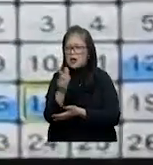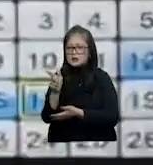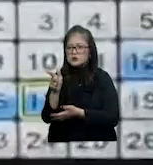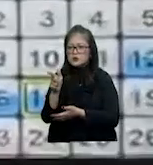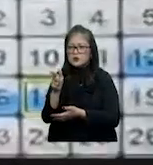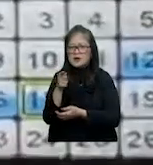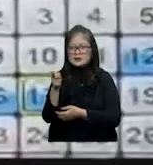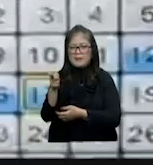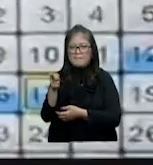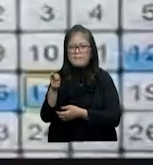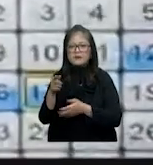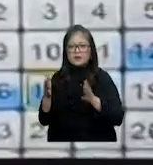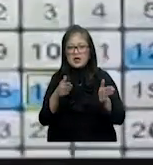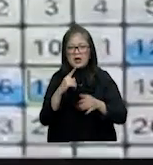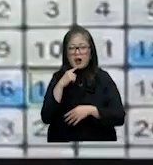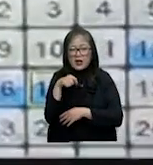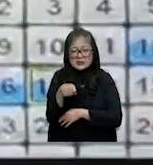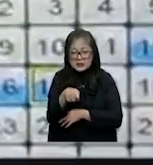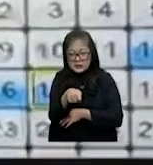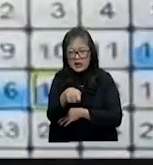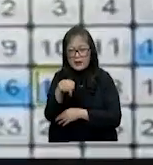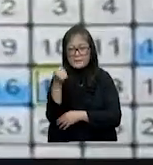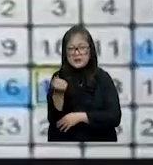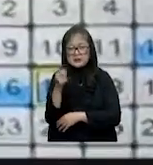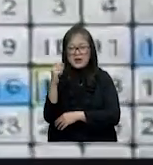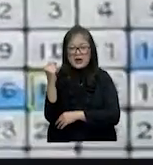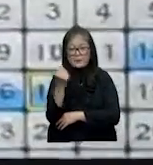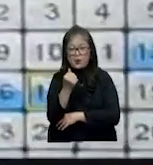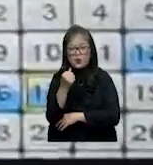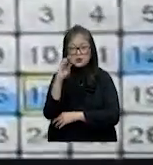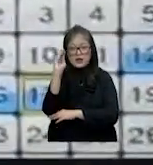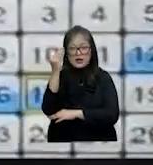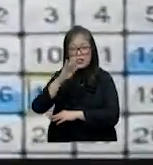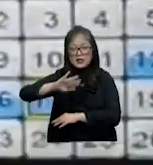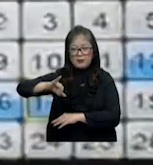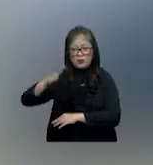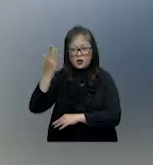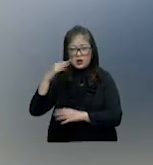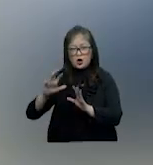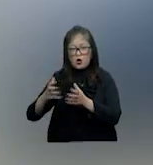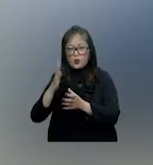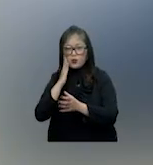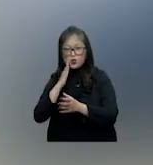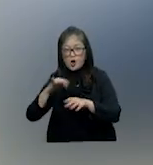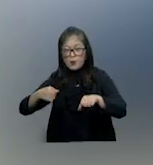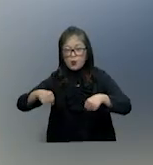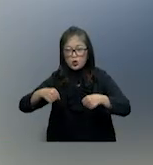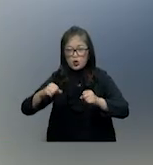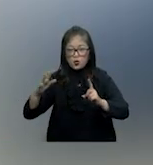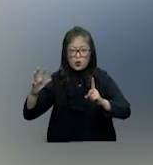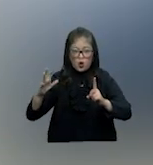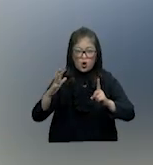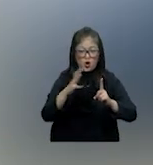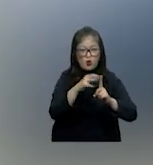Seorang lansia di Jalan Kalisari, Pasar Rebo, Jakarta Timur dianiaya sekumpulan remaja bersepeda motor diduga gangster. Korban yang